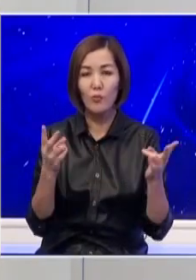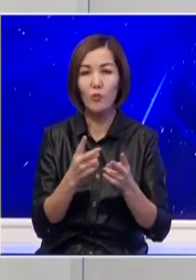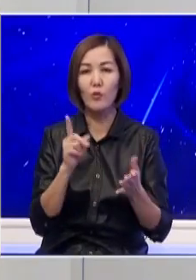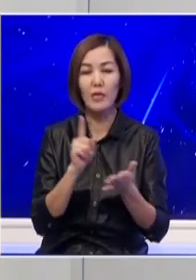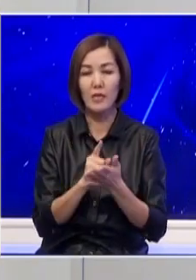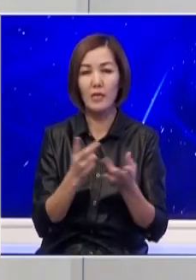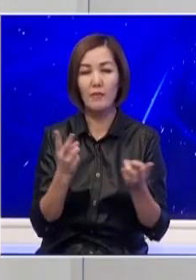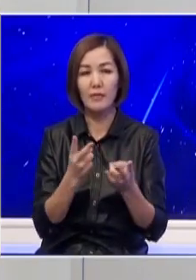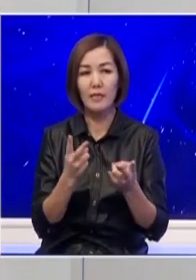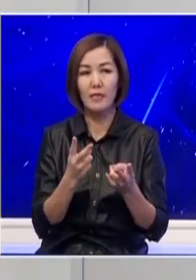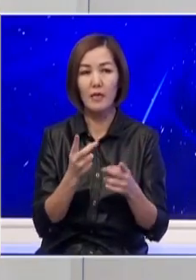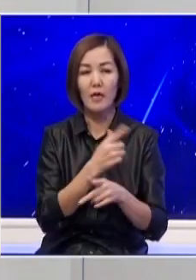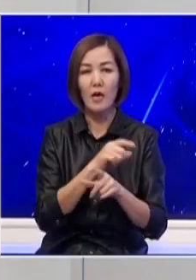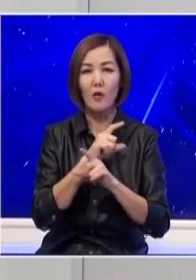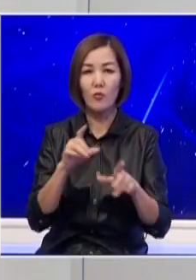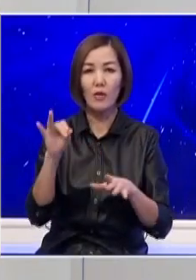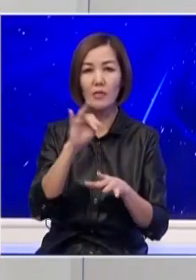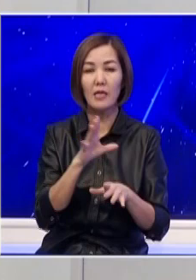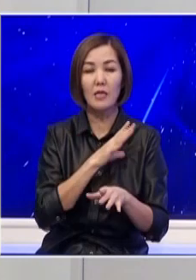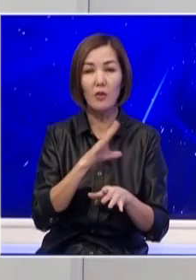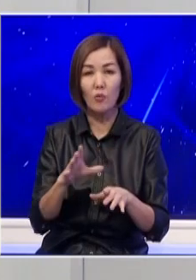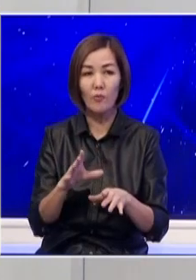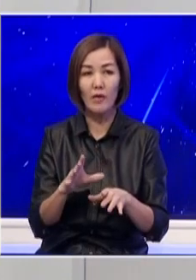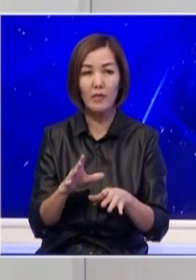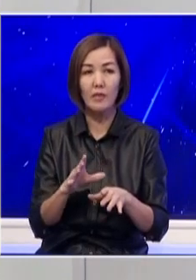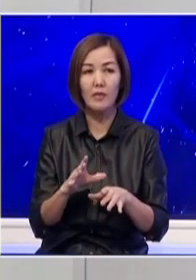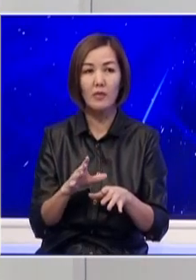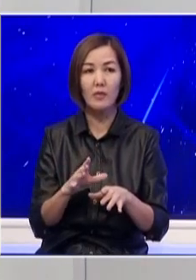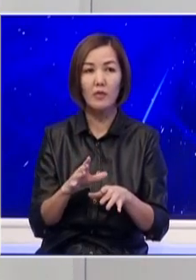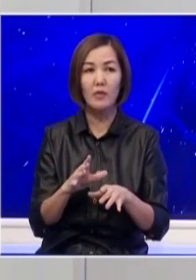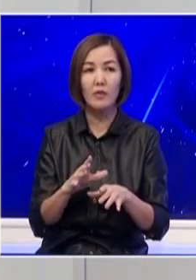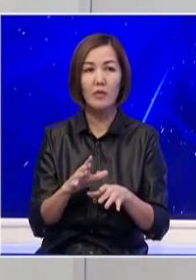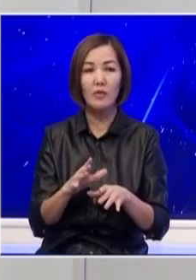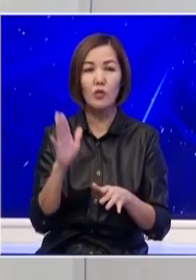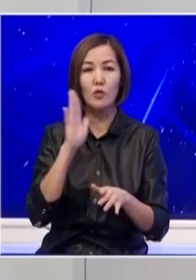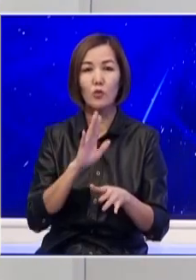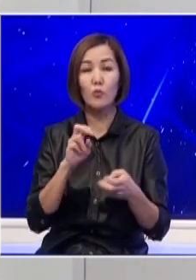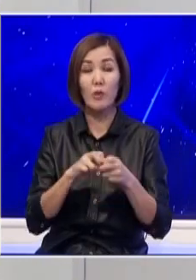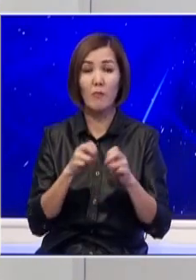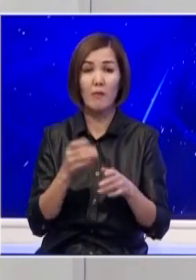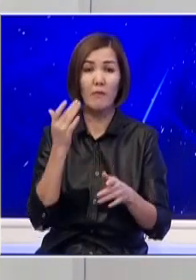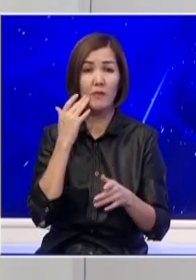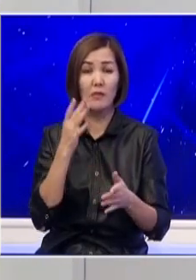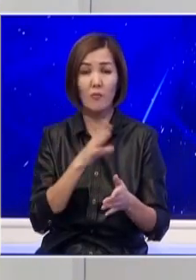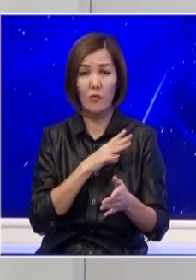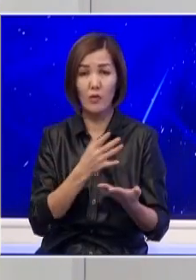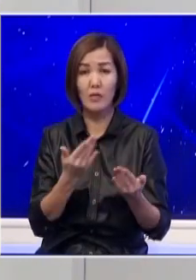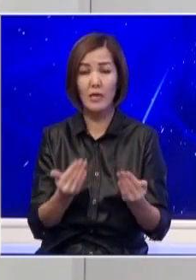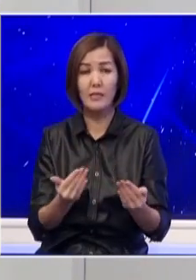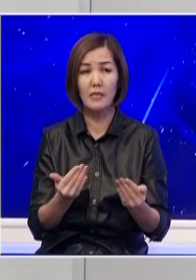Одан кейін бұл аурухананың тарихында болмаған дүние енді, яғни су қиын болған бізде, сондықтан да осы қазір